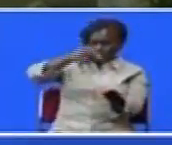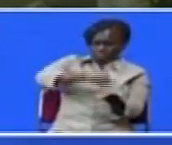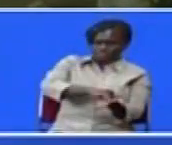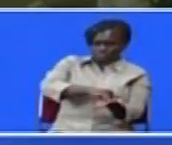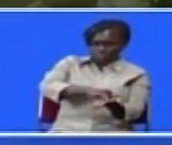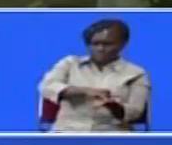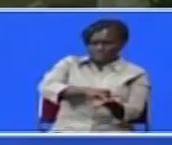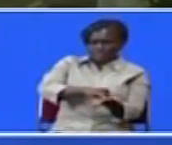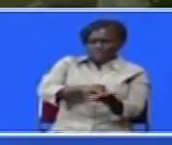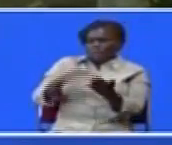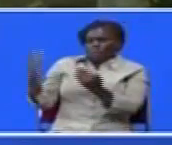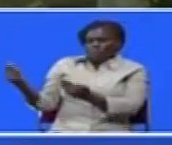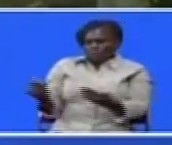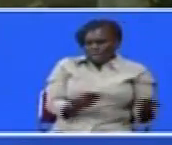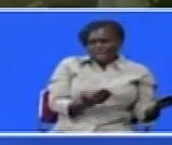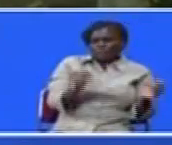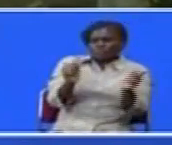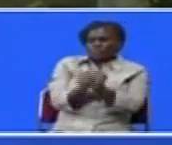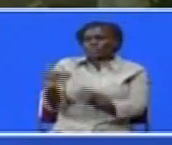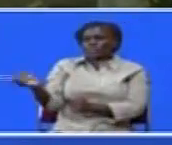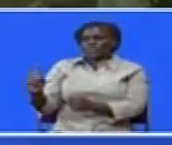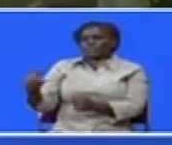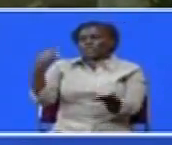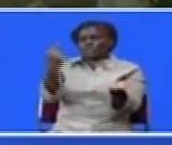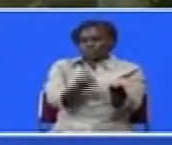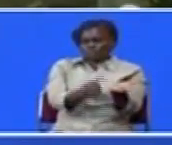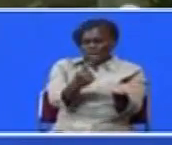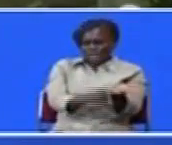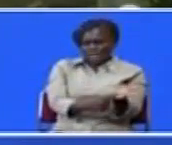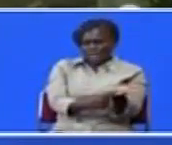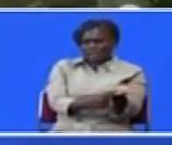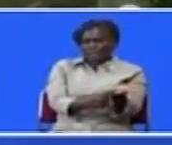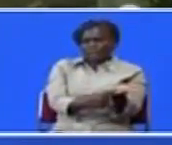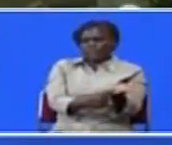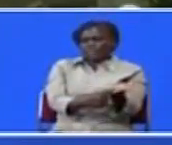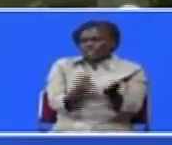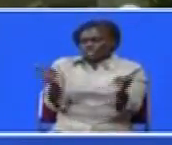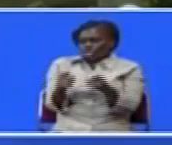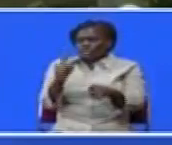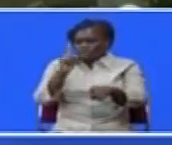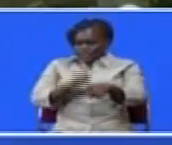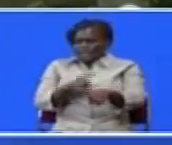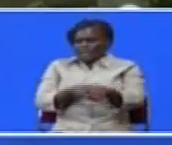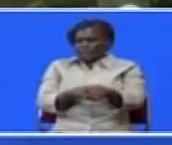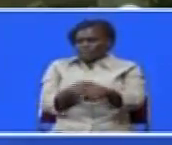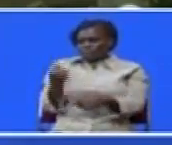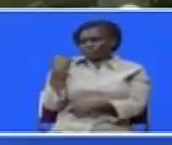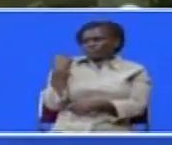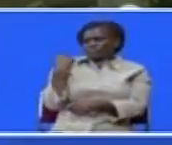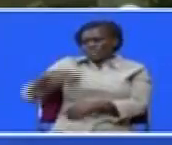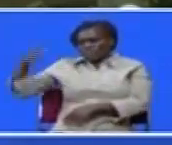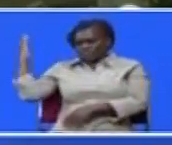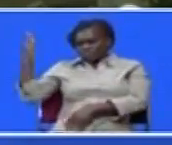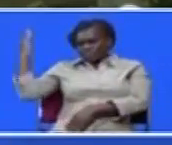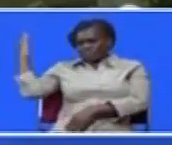aliweza kulakiwa na rais wa Uganda Yoweri Kaguta Museveni, na muda mfupi uliopita aliweza